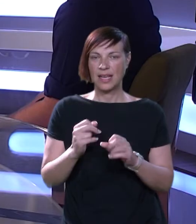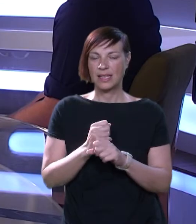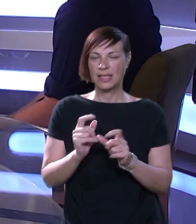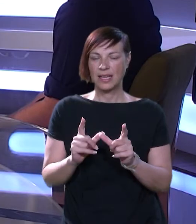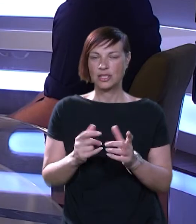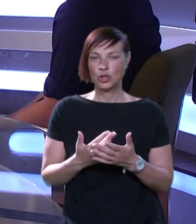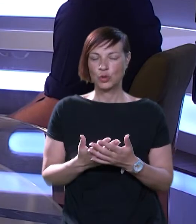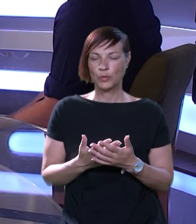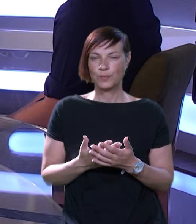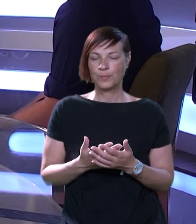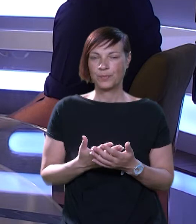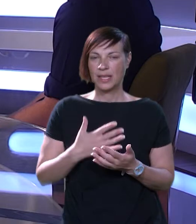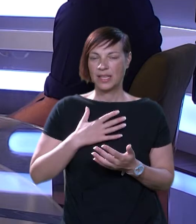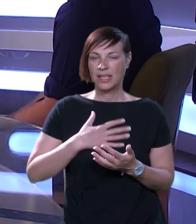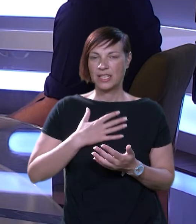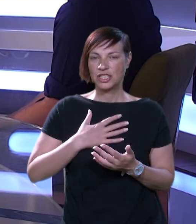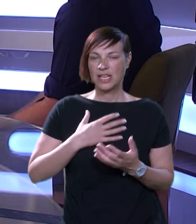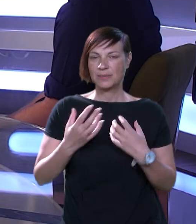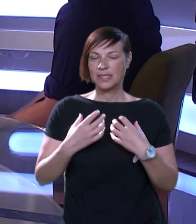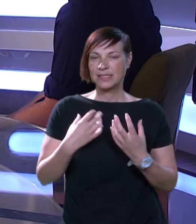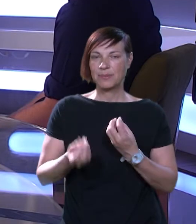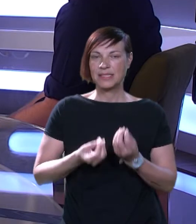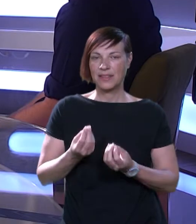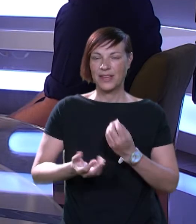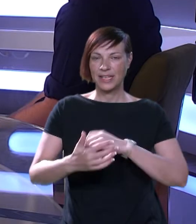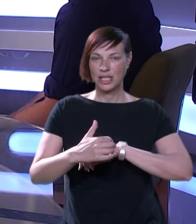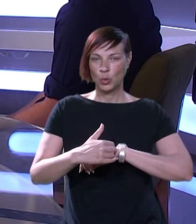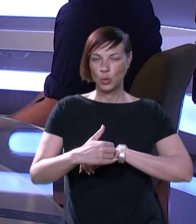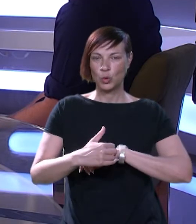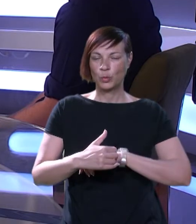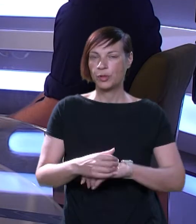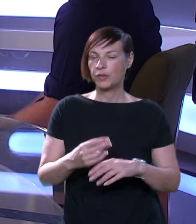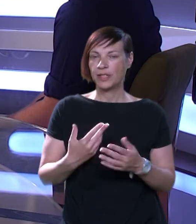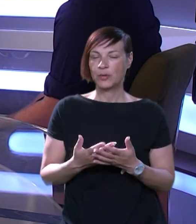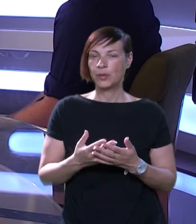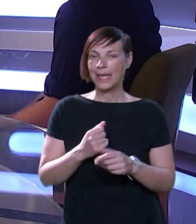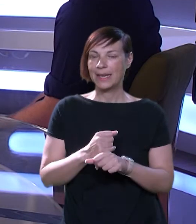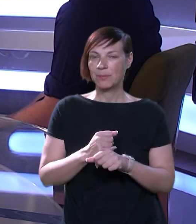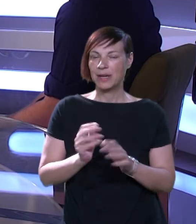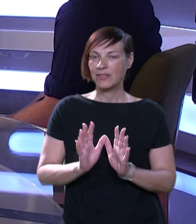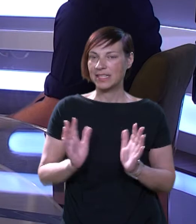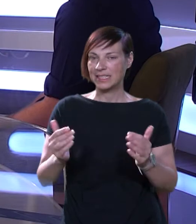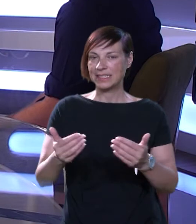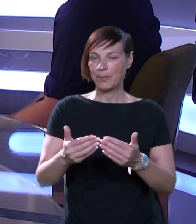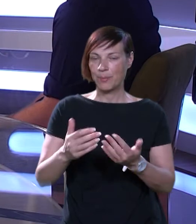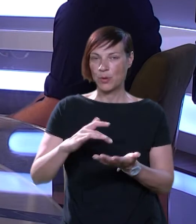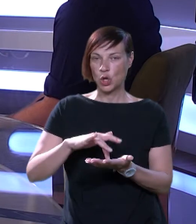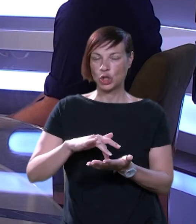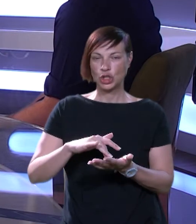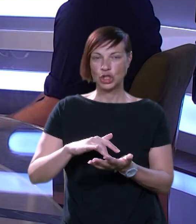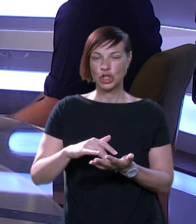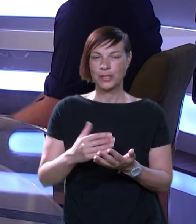Agatu. Ma ja ful želim da se ta predstava igra u Dubrovniku, jer je ta predstava napravljena za ambientalni